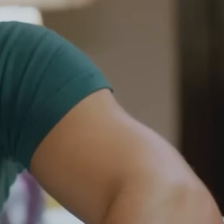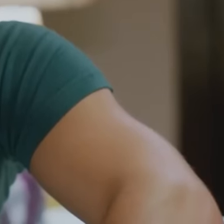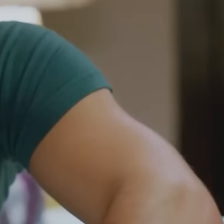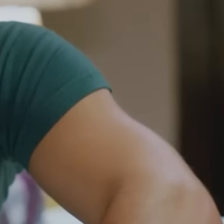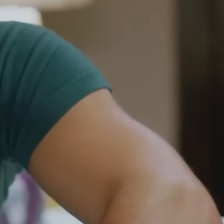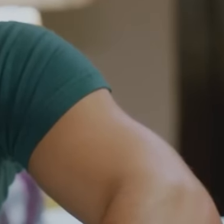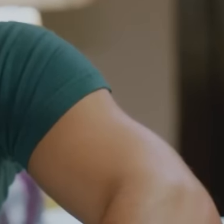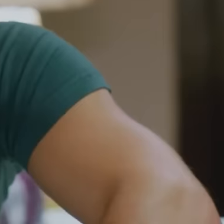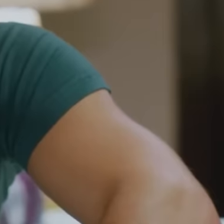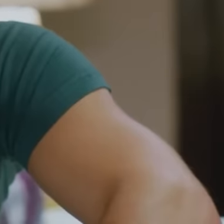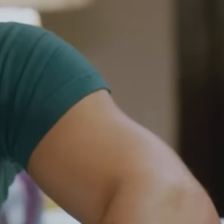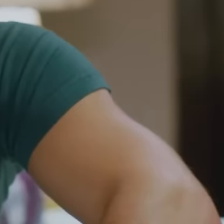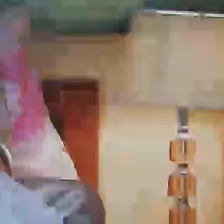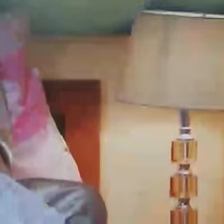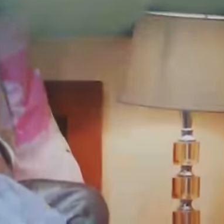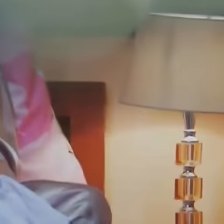Ağla dönüş.